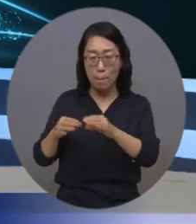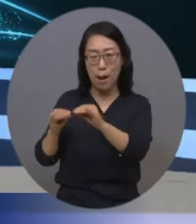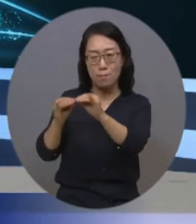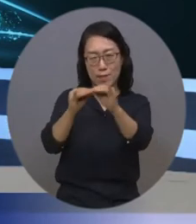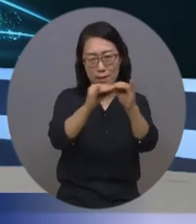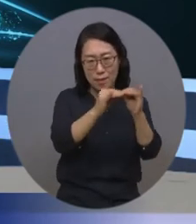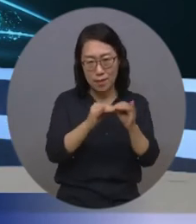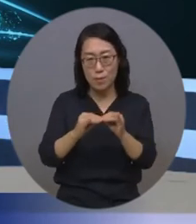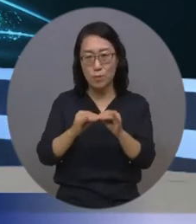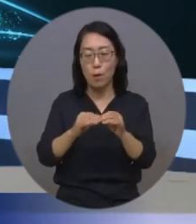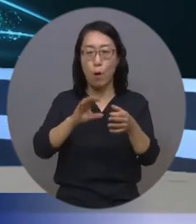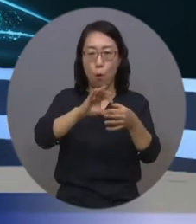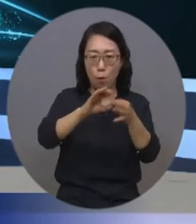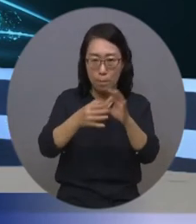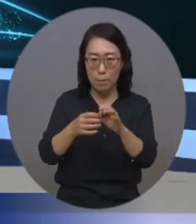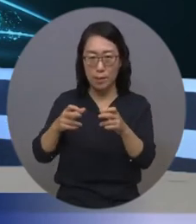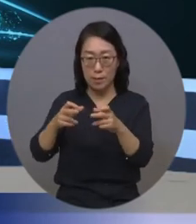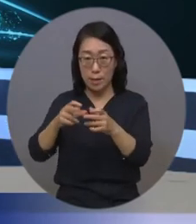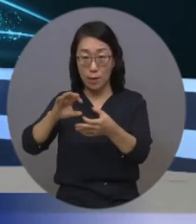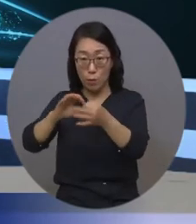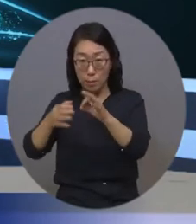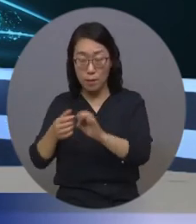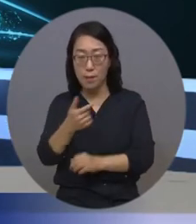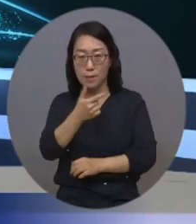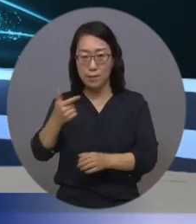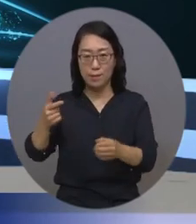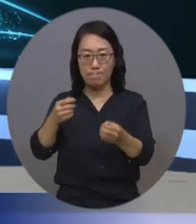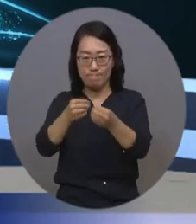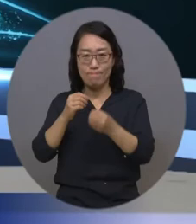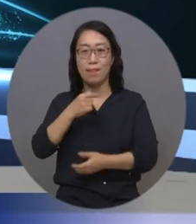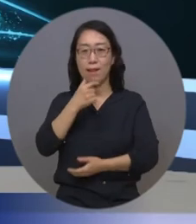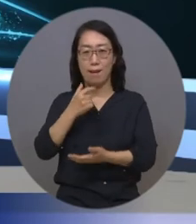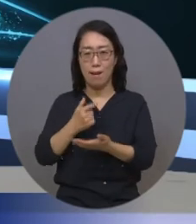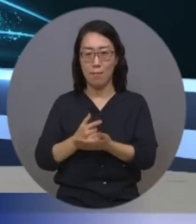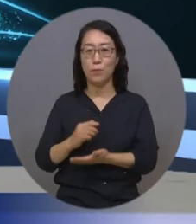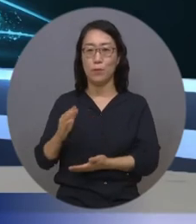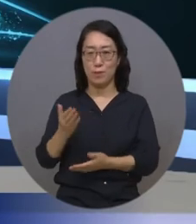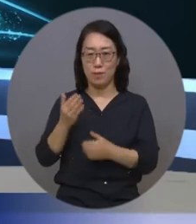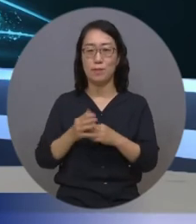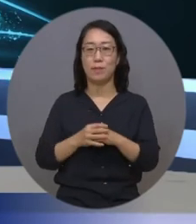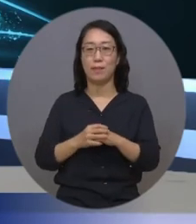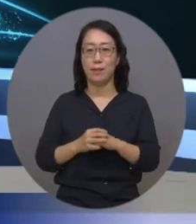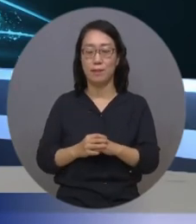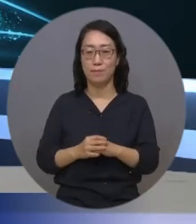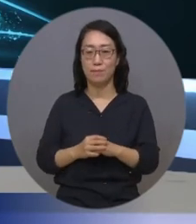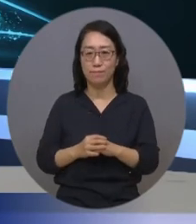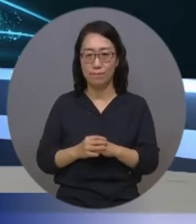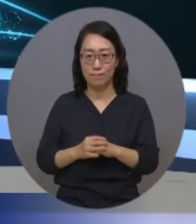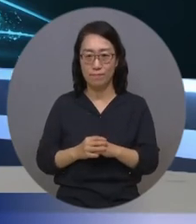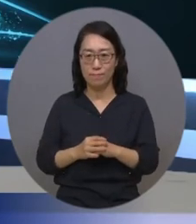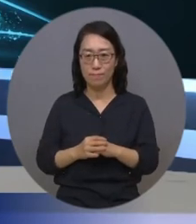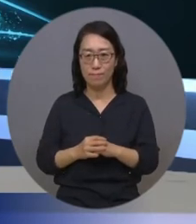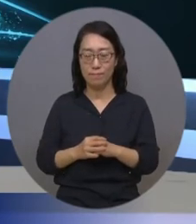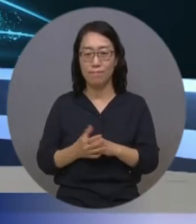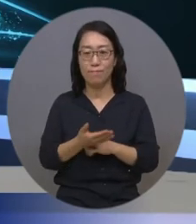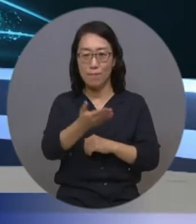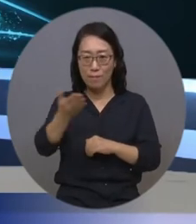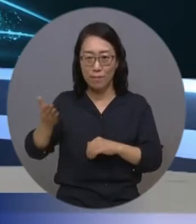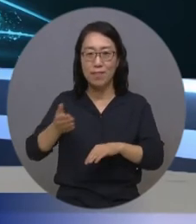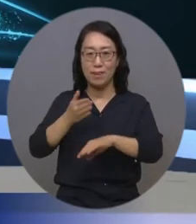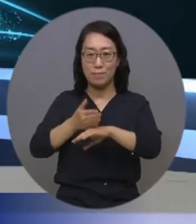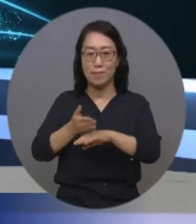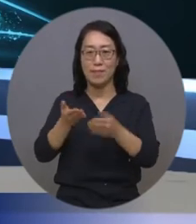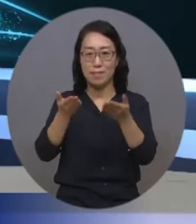올림픽과 패럴림픽이 우리에게 큰 울림이 되었습니다. 이상 복지TV 뉴스를 마칩니다. 시청해주신